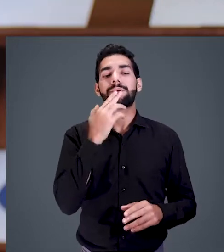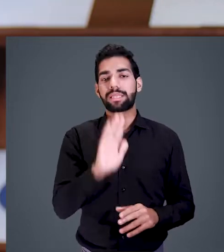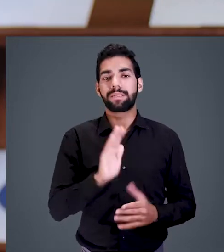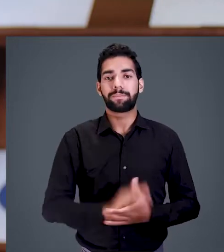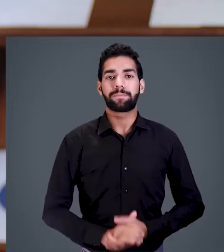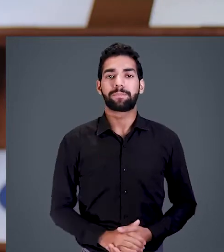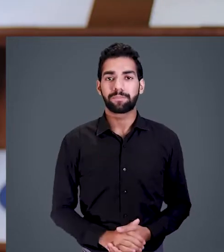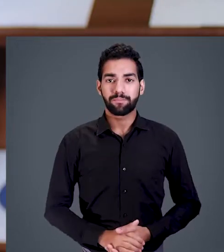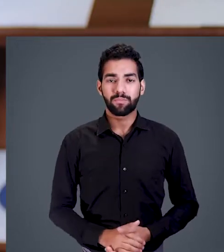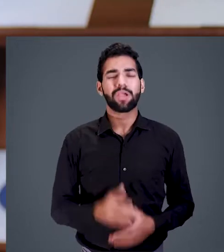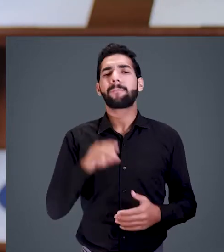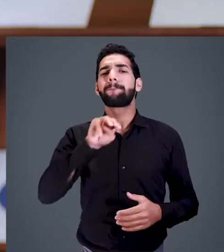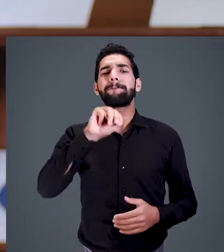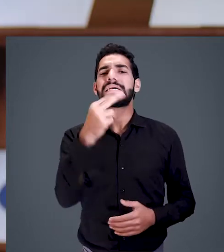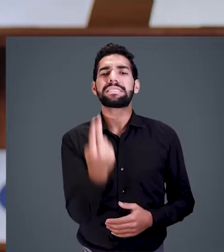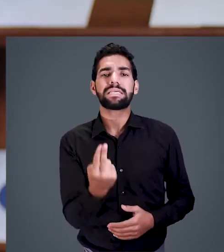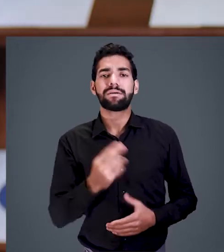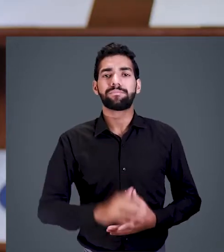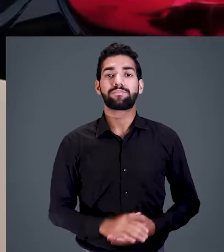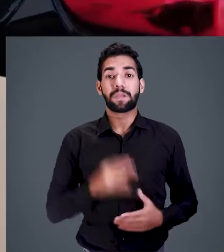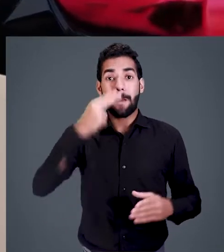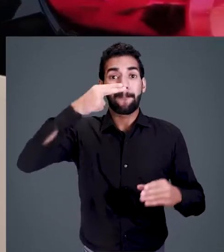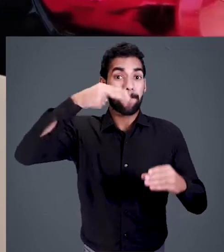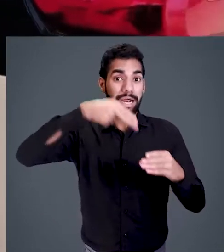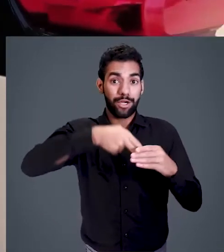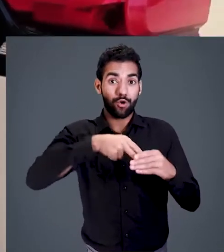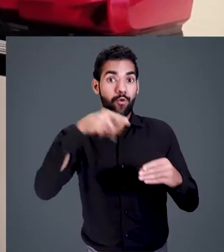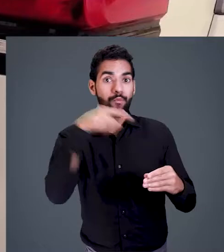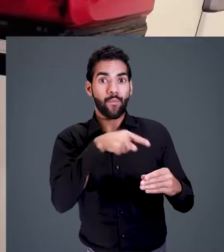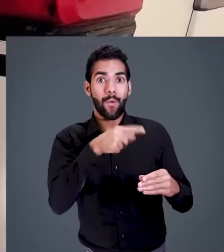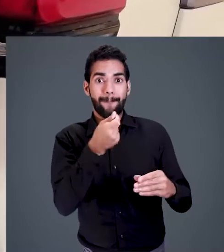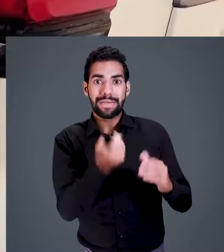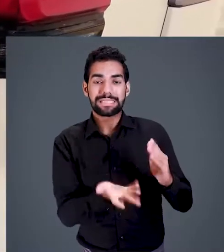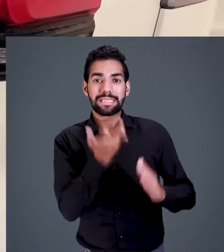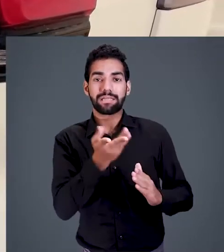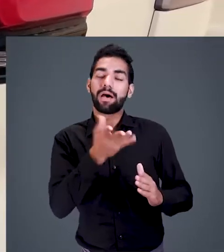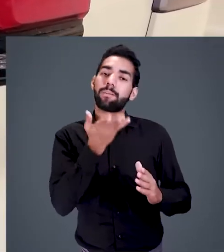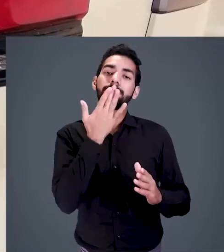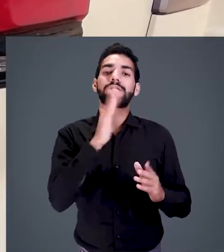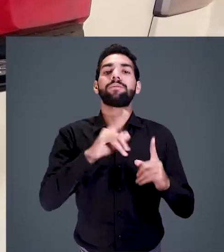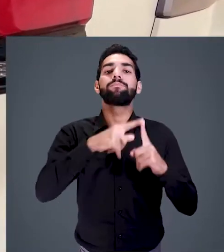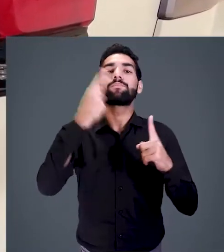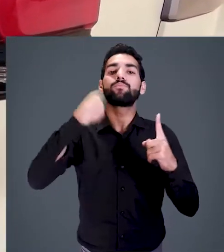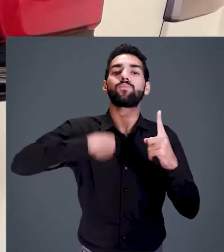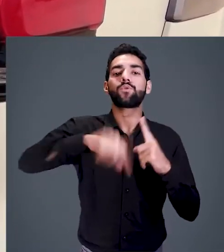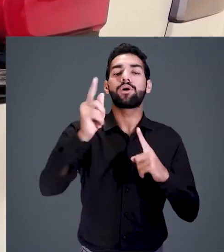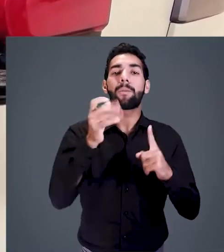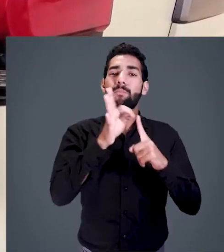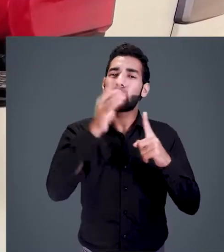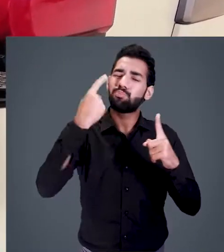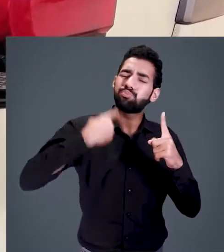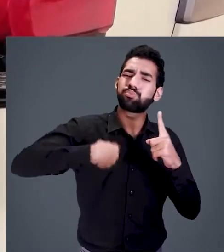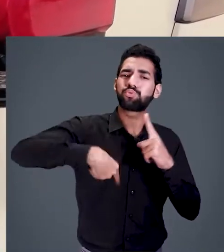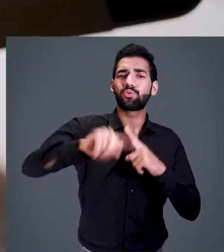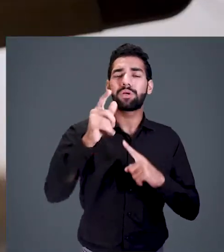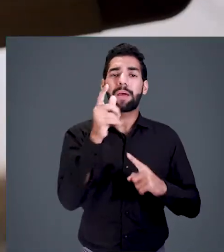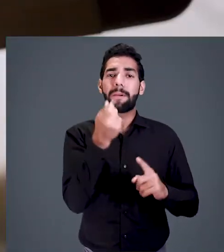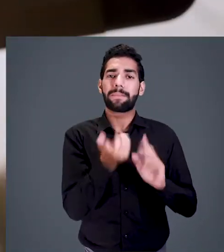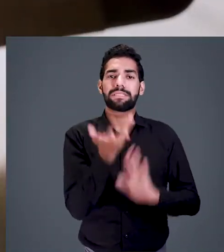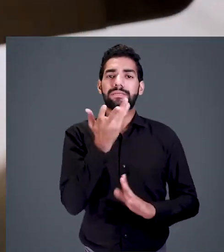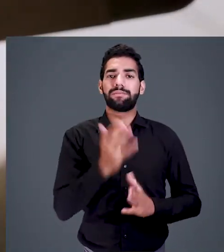میں افراط زر ہو رہا ہے۔ فار ایگزامپل، اگر پیٹرول کی قیمت بڑھتی ہے تب آپ اس کو کہیں گے کہ ملک میں انفلیشن ہو